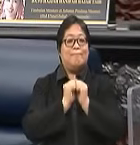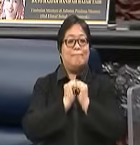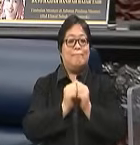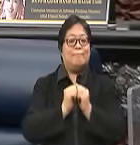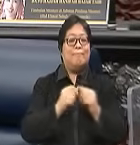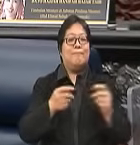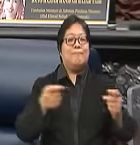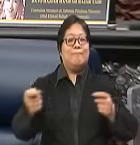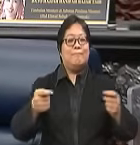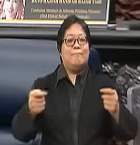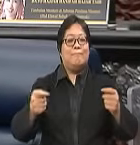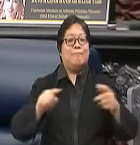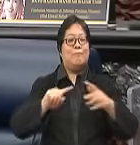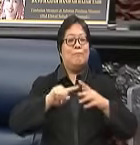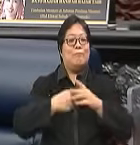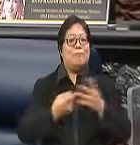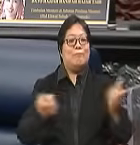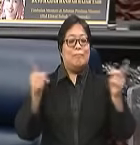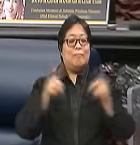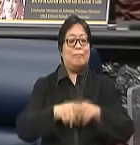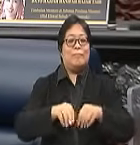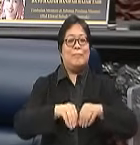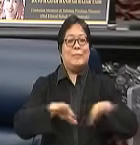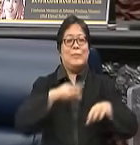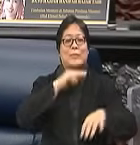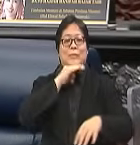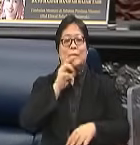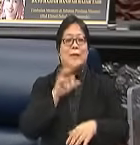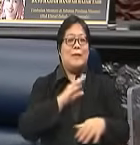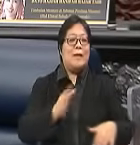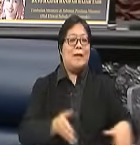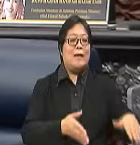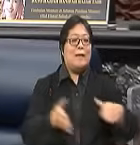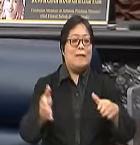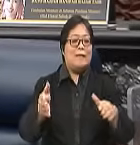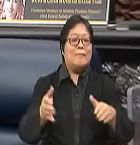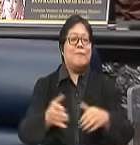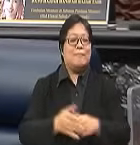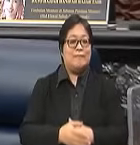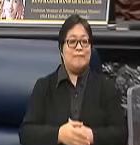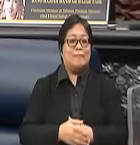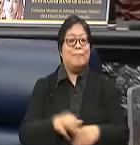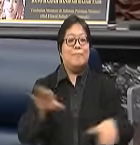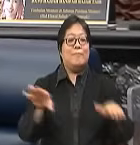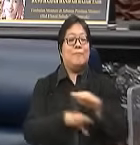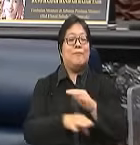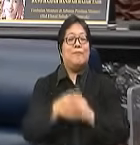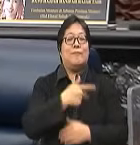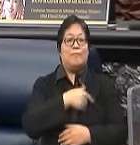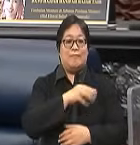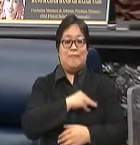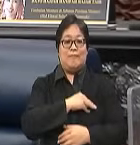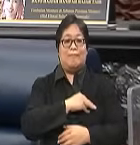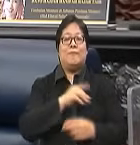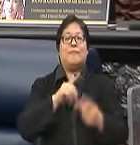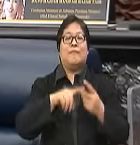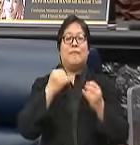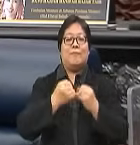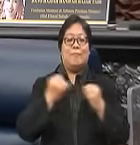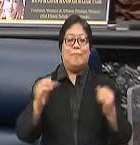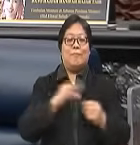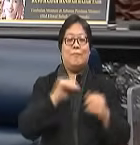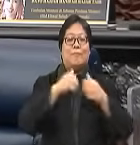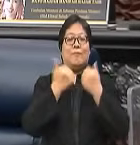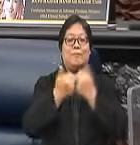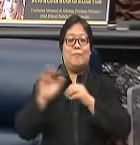mengawal puncak-puncak pencemaran air yang terletak lu di bawah Kementerian jabatan dan